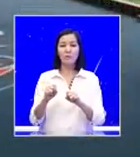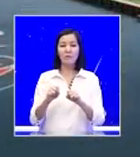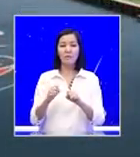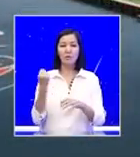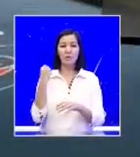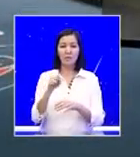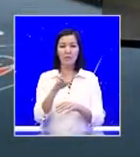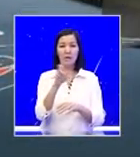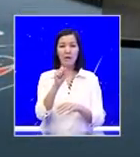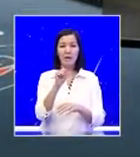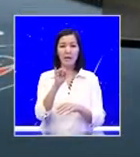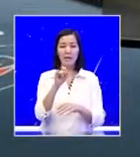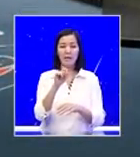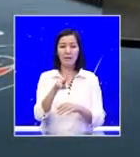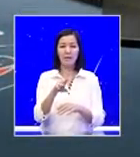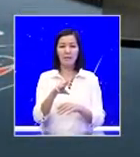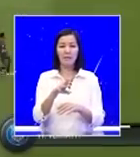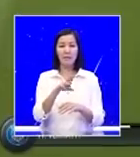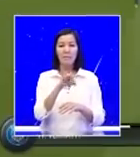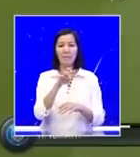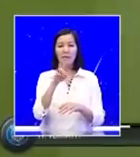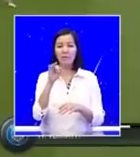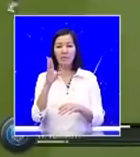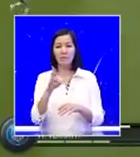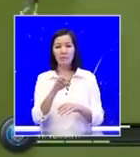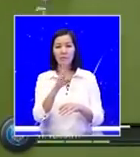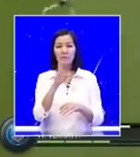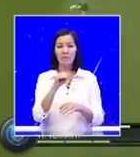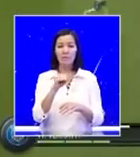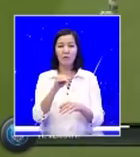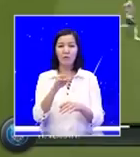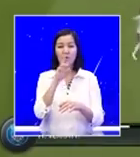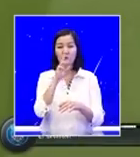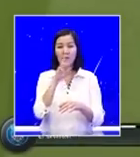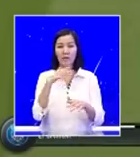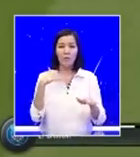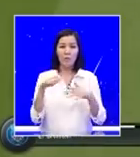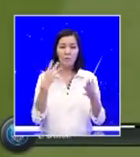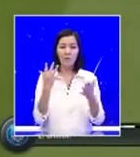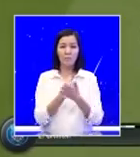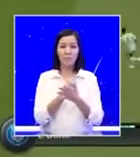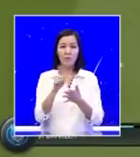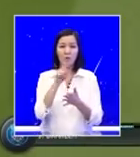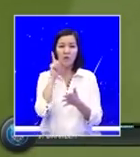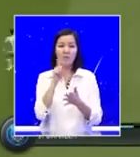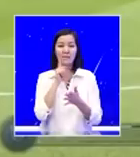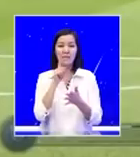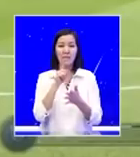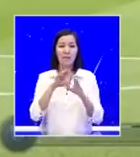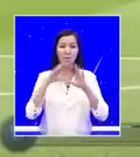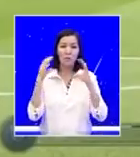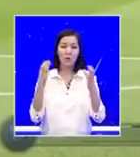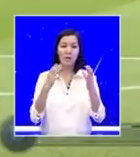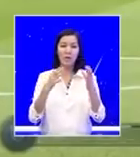қайрат ойыншысы Еркебұлан Тұңғышбаев Манчестер Сити мен Барселонаның осал тұсын тапты. Отандық футболшылар жасыл алаңда ғана емес,